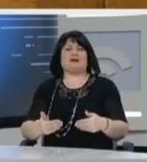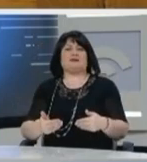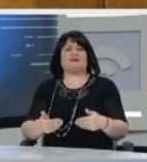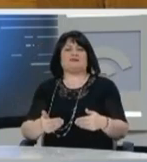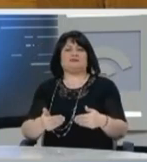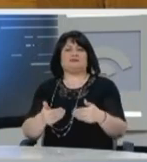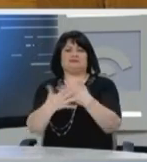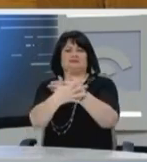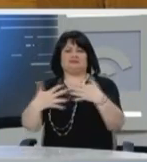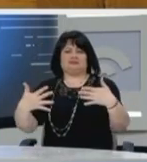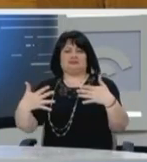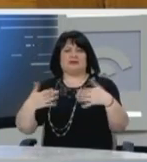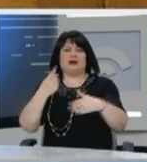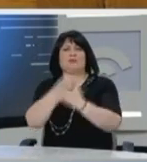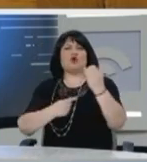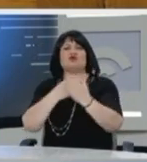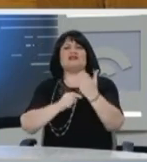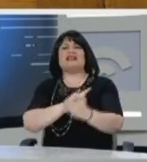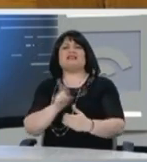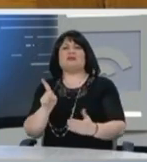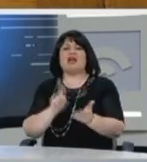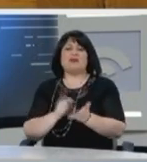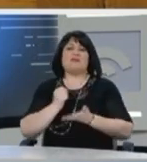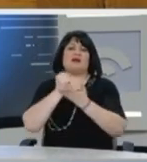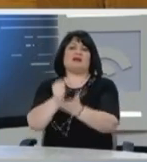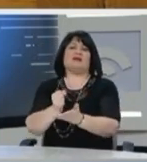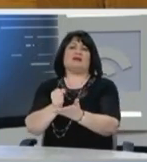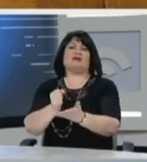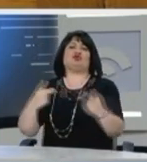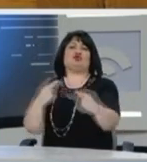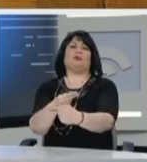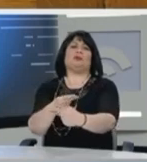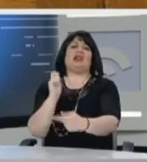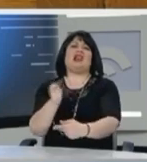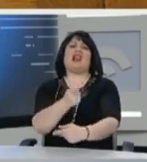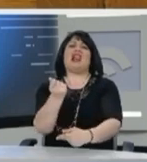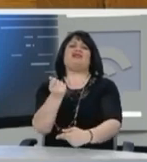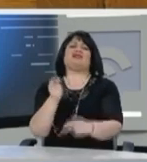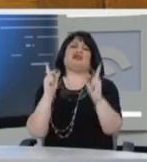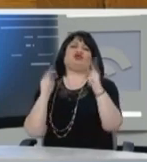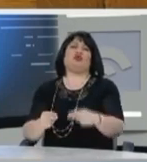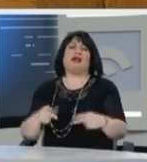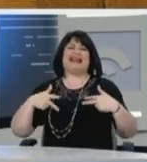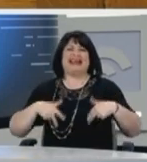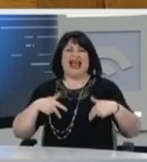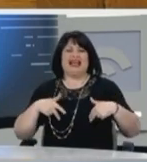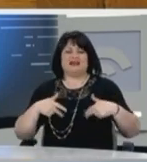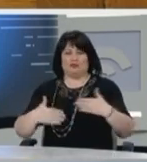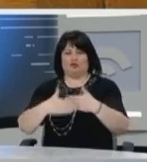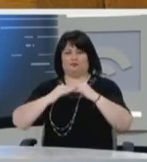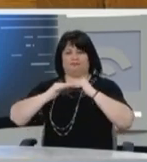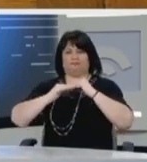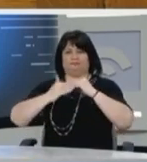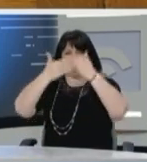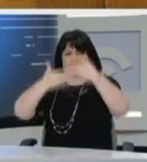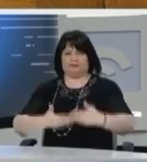κλείνει σύνορα για τους πρόσφυγες, έπρεπε να του κόβει τη χρηματοδότηση. Στα κράτη, τα κράτη της Ευρώπης